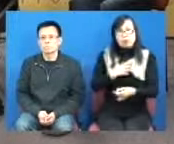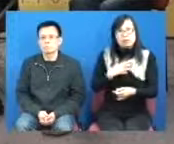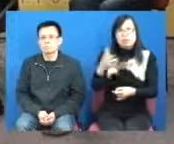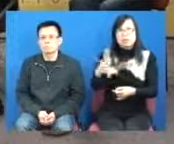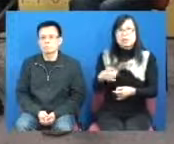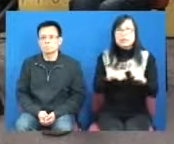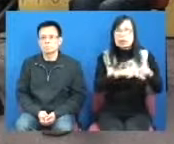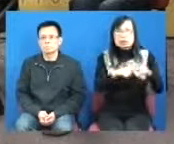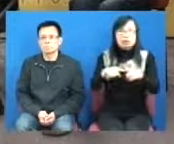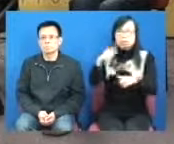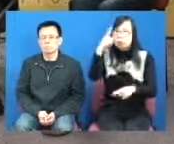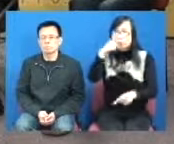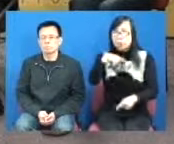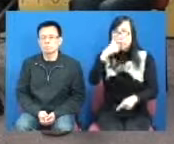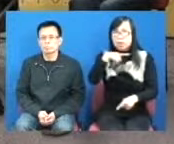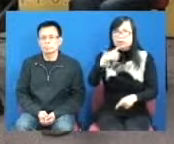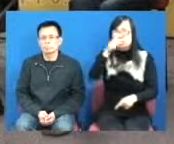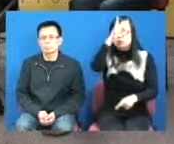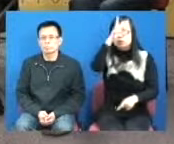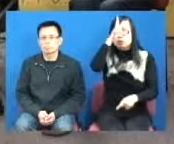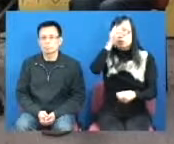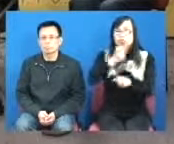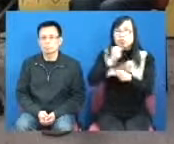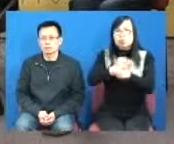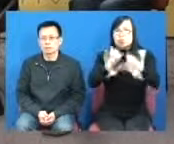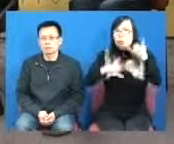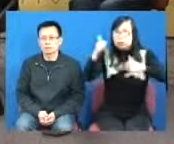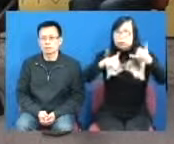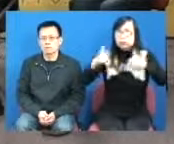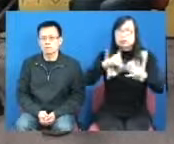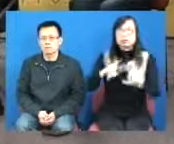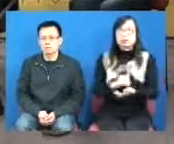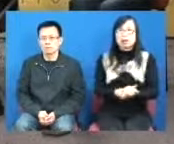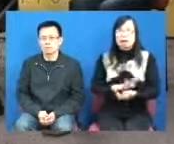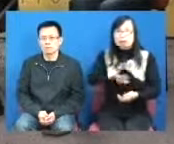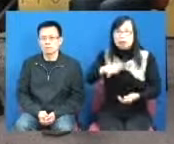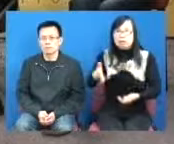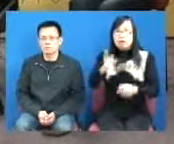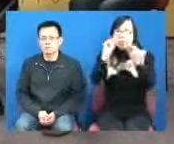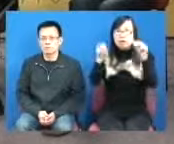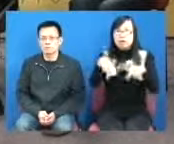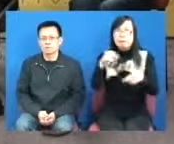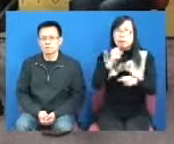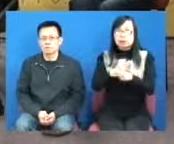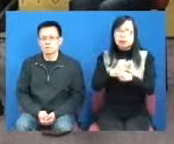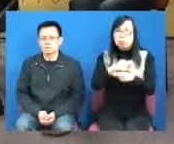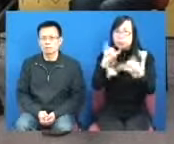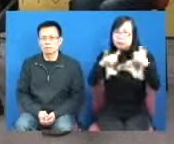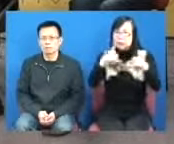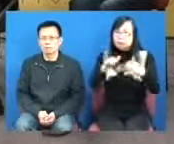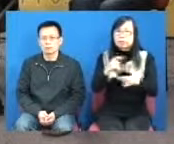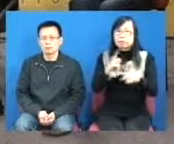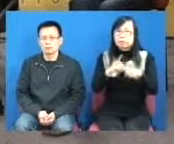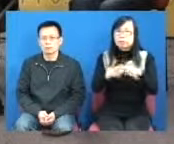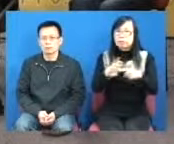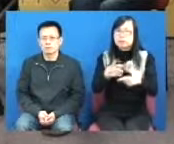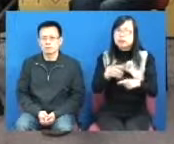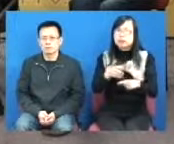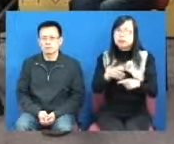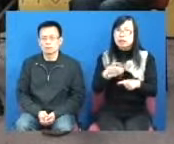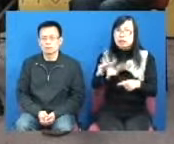民真的不喜歡官做show的不喜歡任何做show的事情但問題不是你做show還是不做show而是你